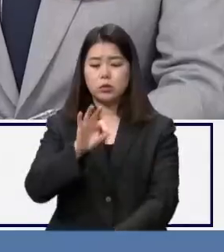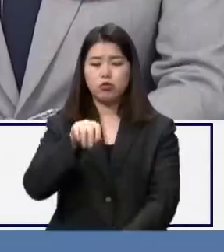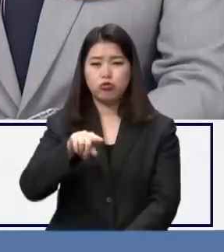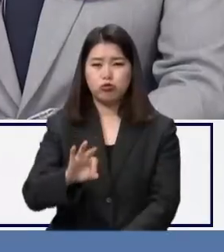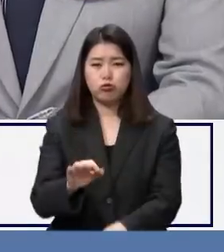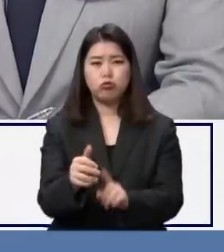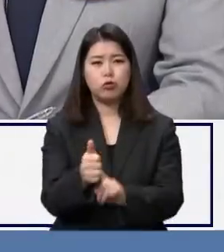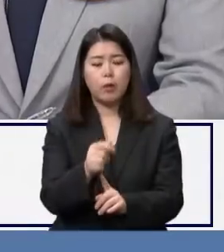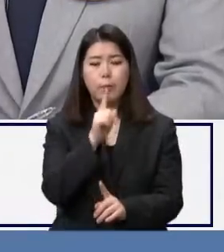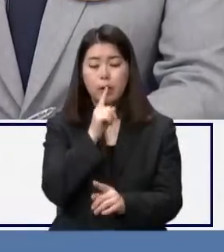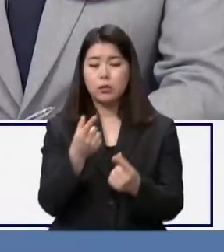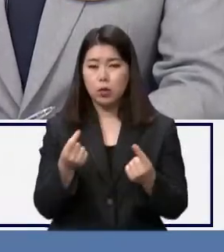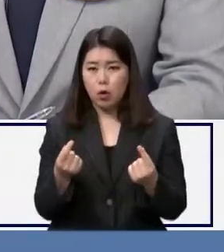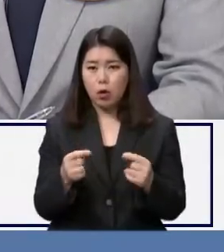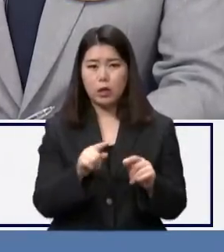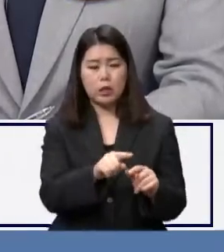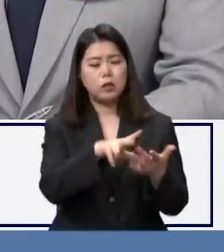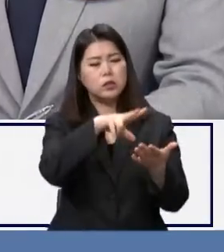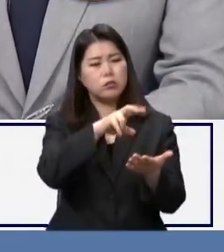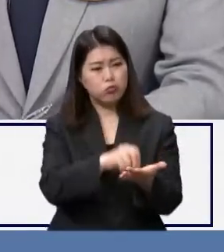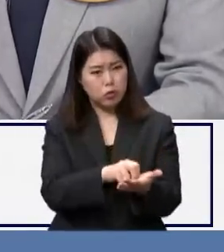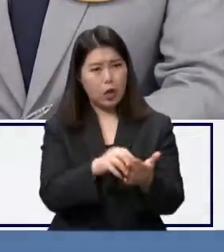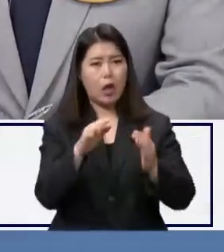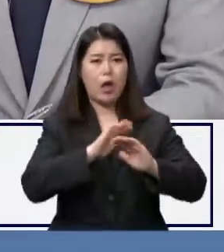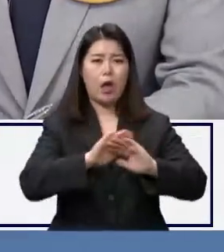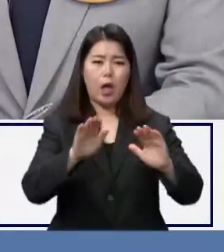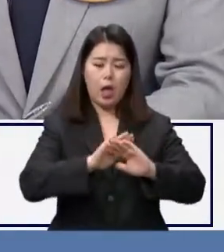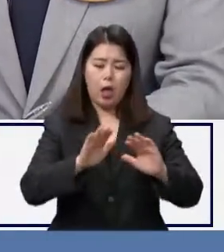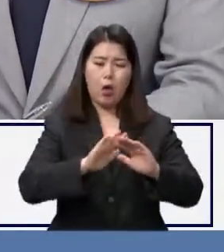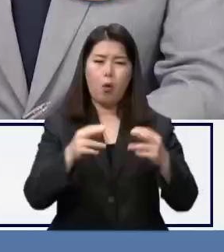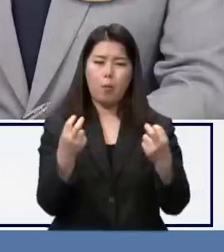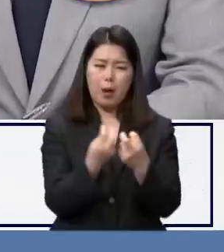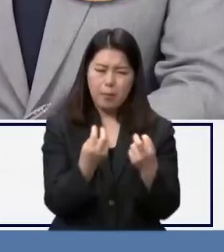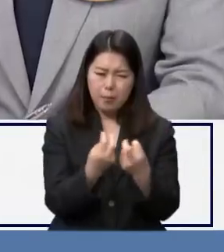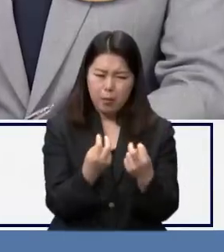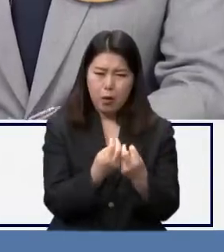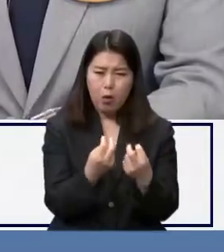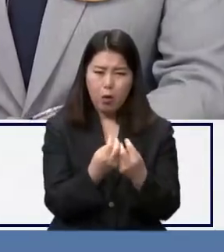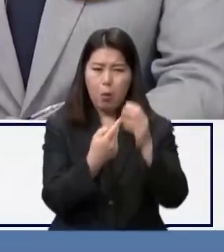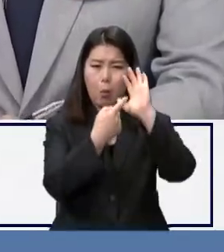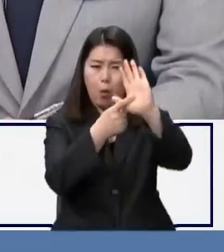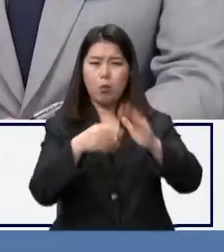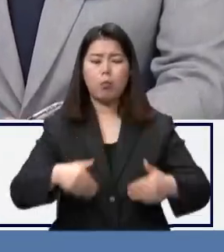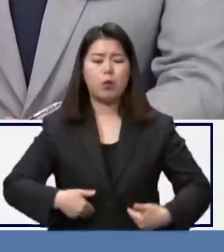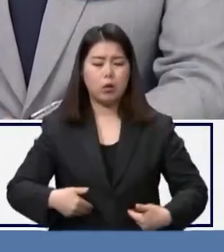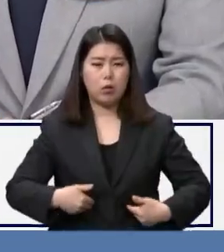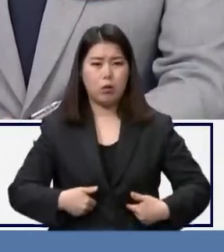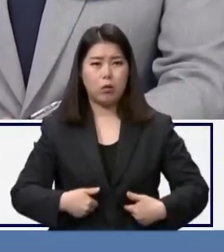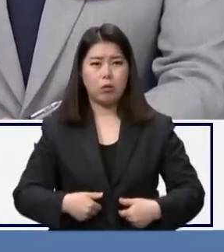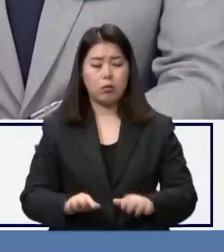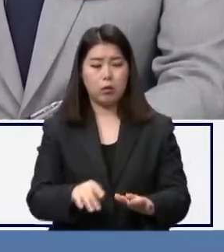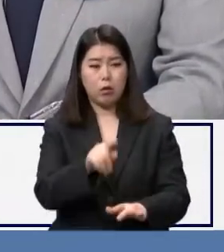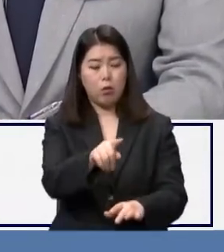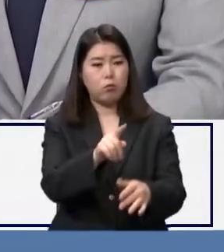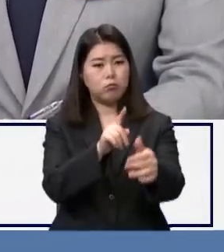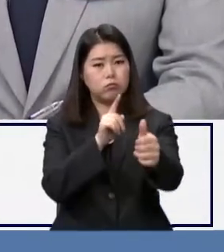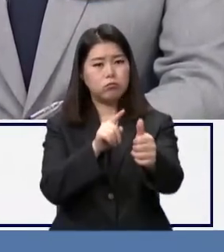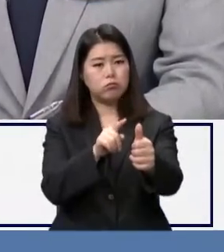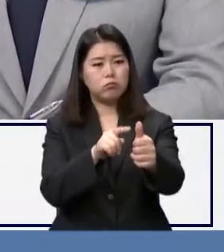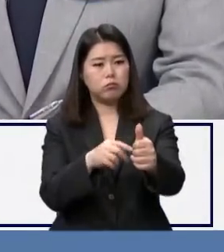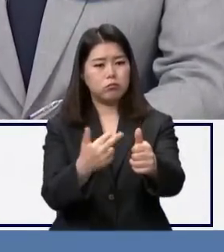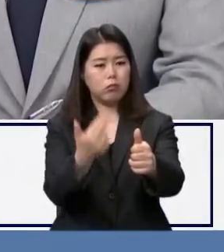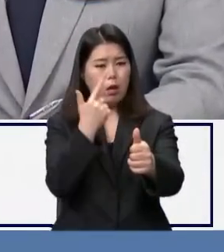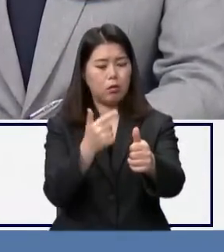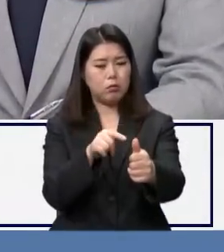이러한 문제를 어떻게 해소하고 어떻게 해결할 것인가에 대한 대안을 내놓아야지 이런 발언을 한 사람과